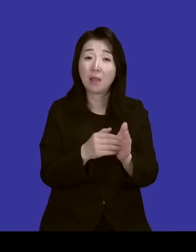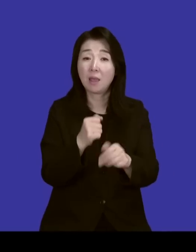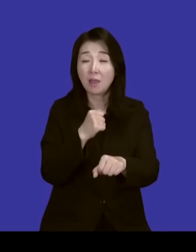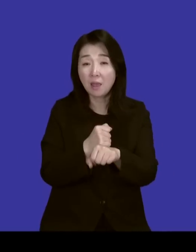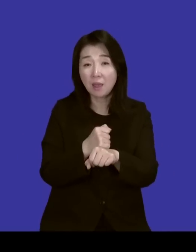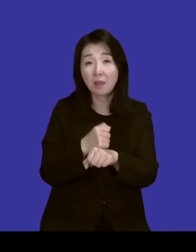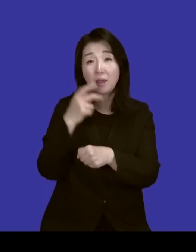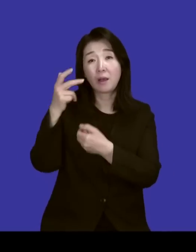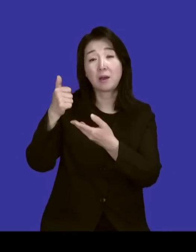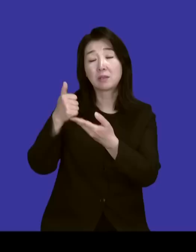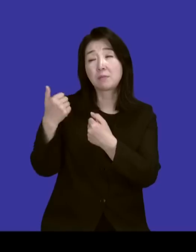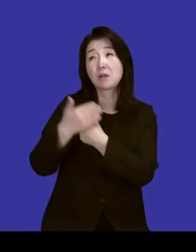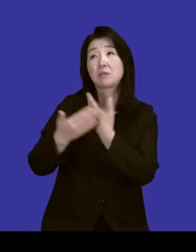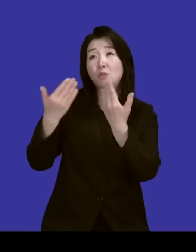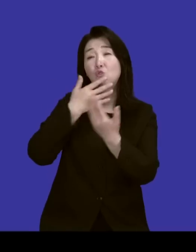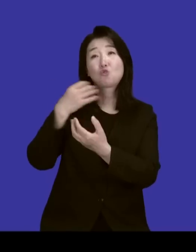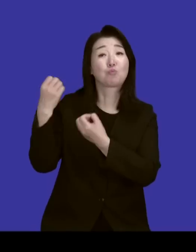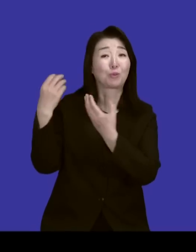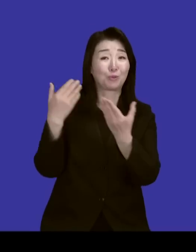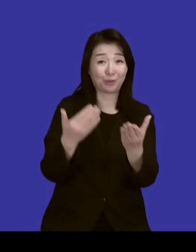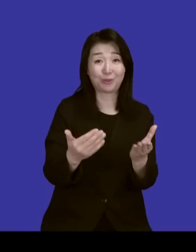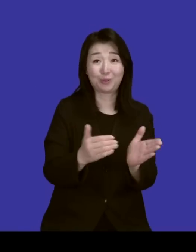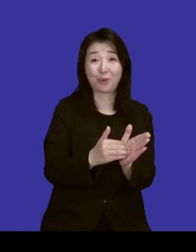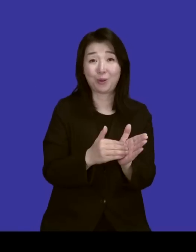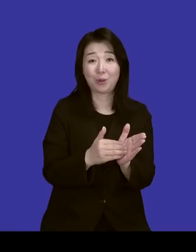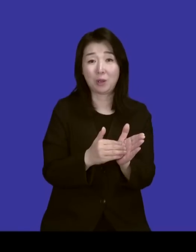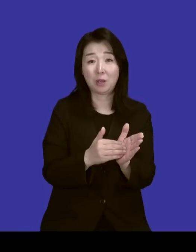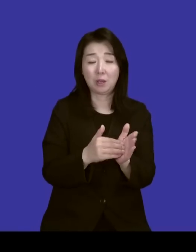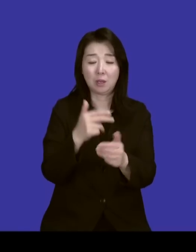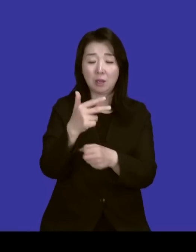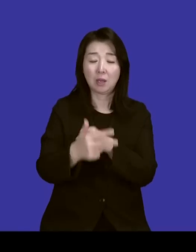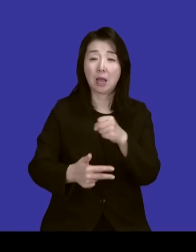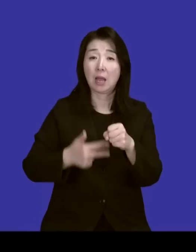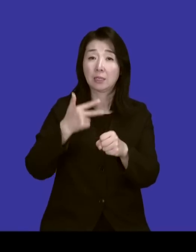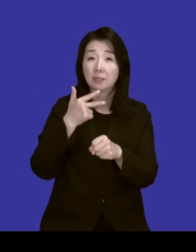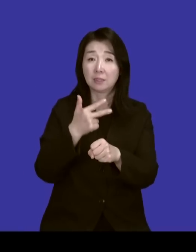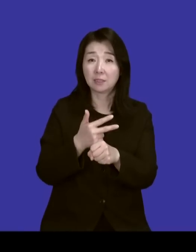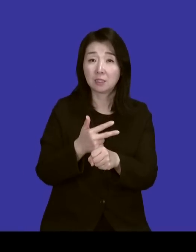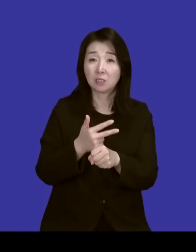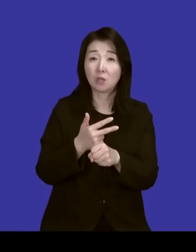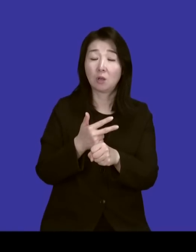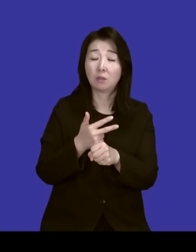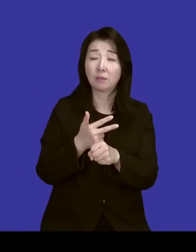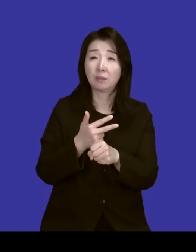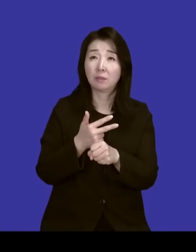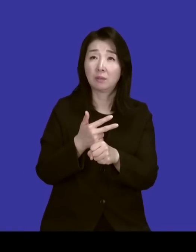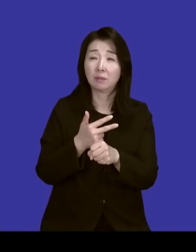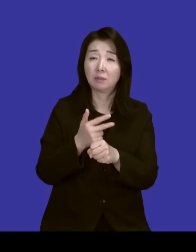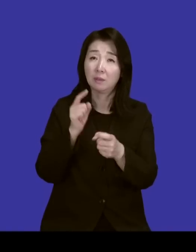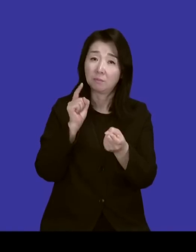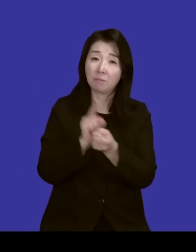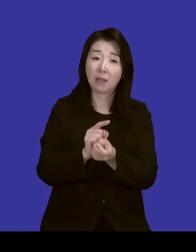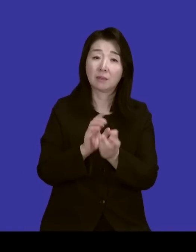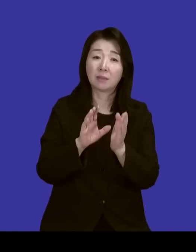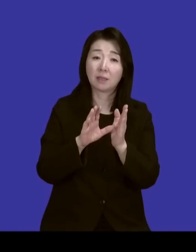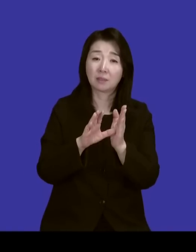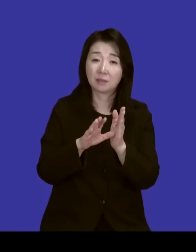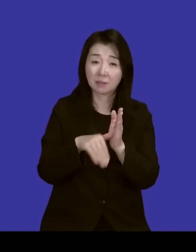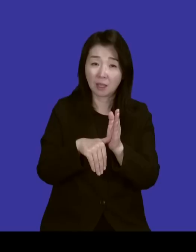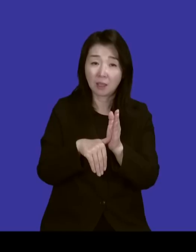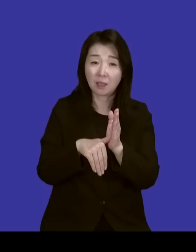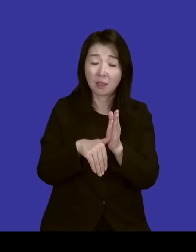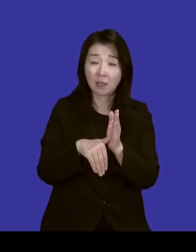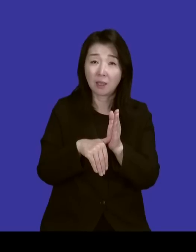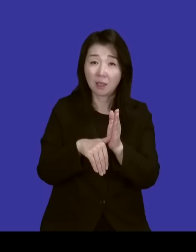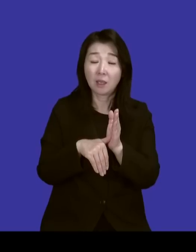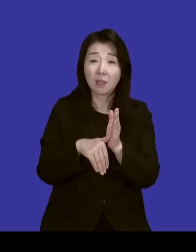하나님이 은혜를 주시고 축복하셔서 한 7년쯤 목회하고 나니까 작년 출석 교인이 10,000명이